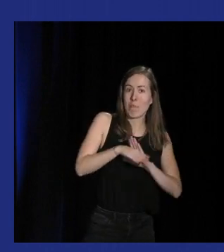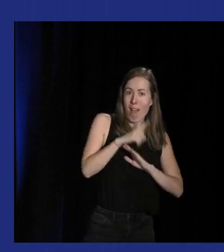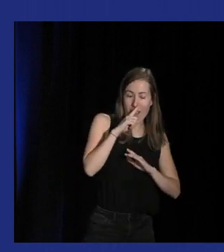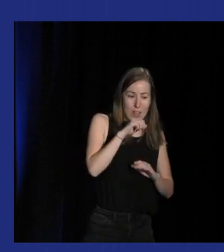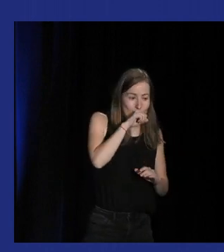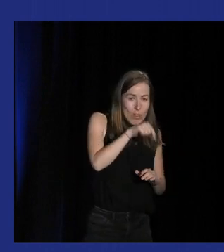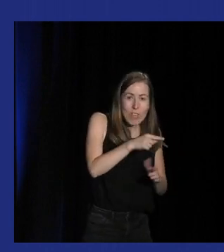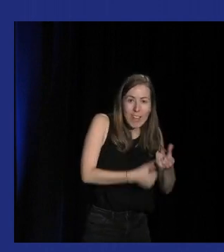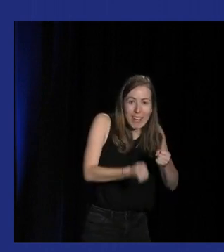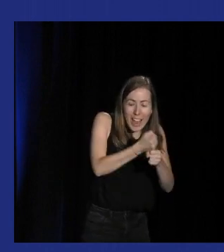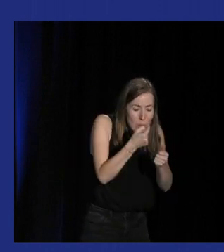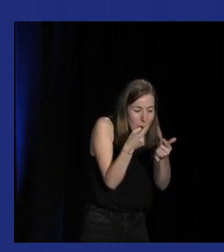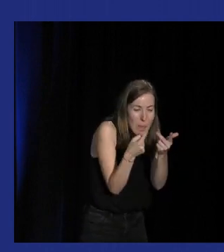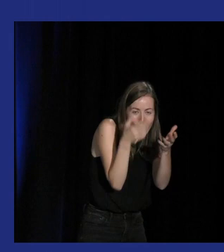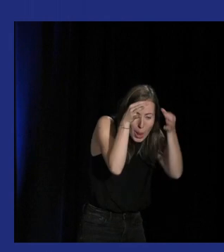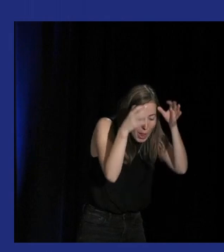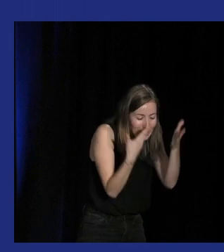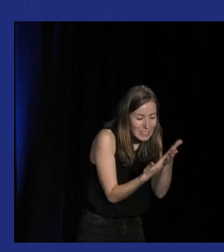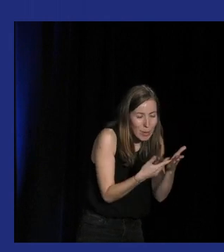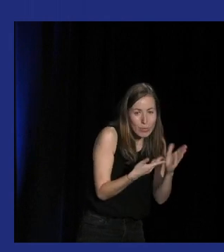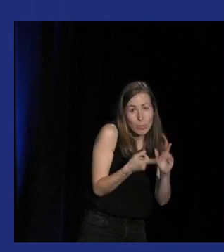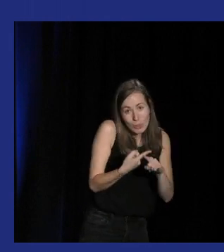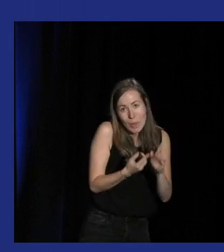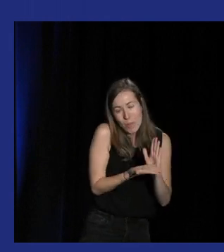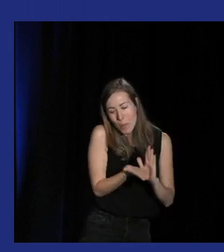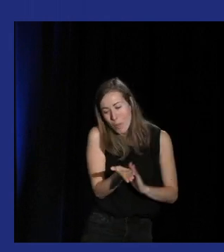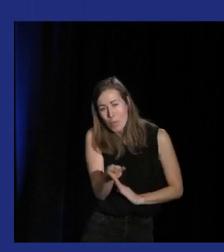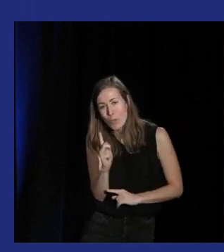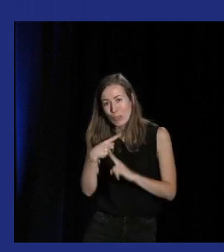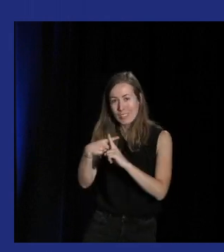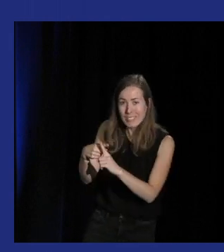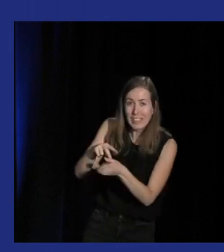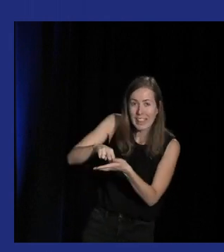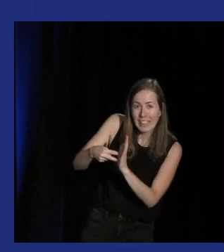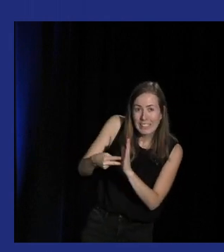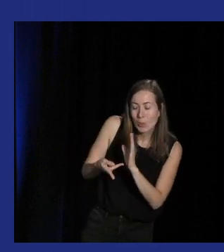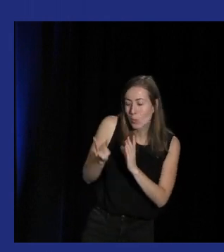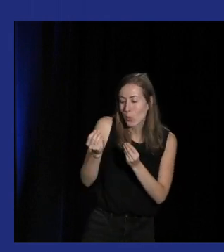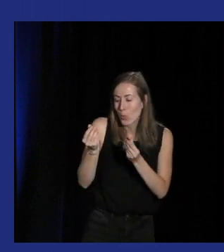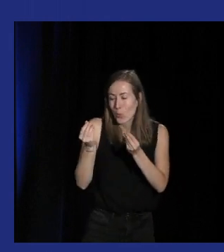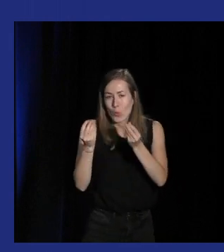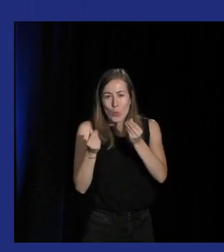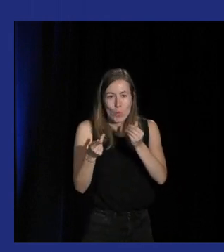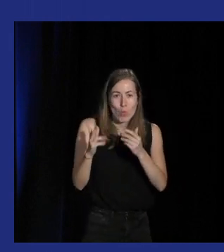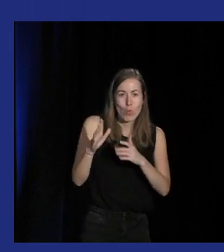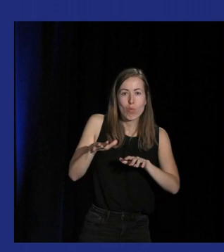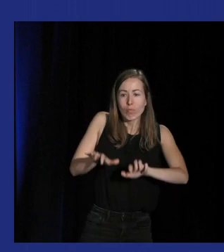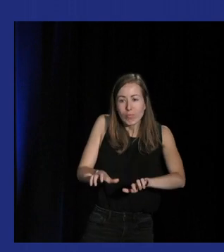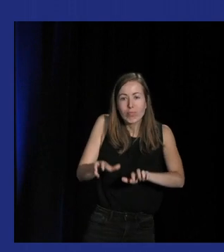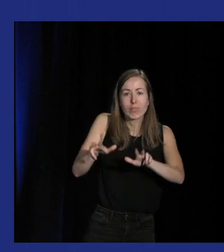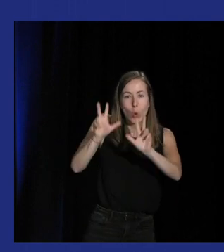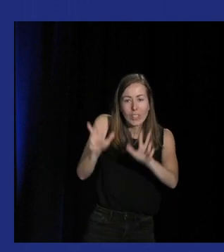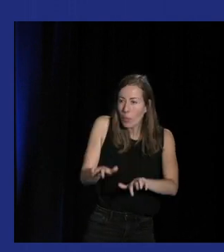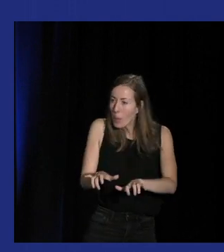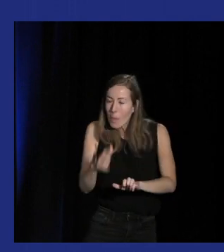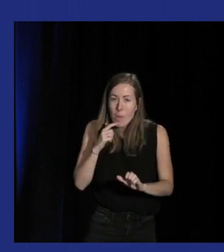dérive vers quelque chose de plus de plus technique ou plus plus bureautique presque parce